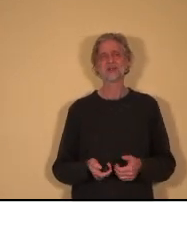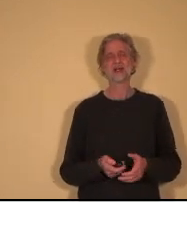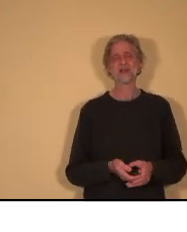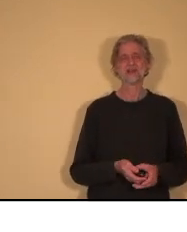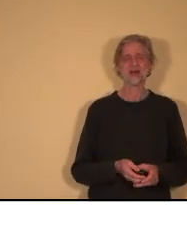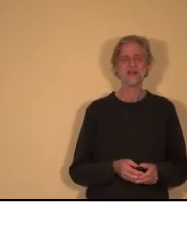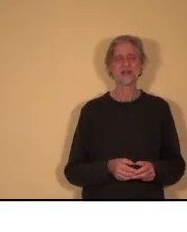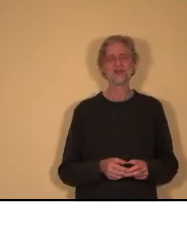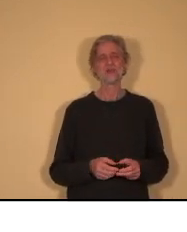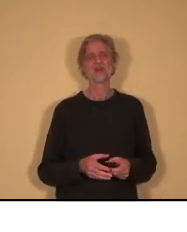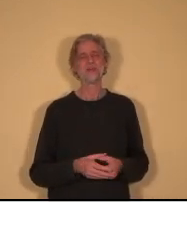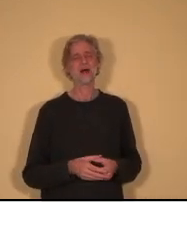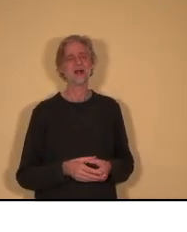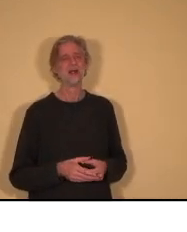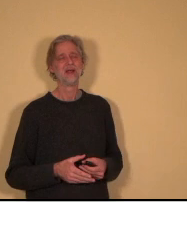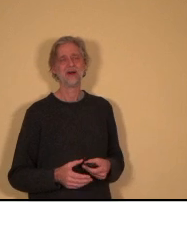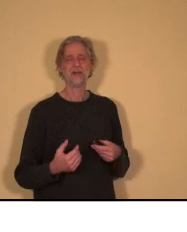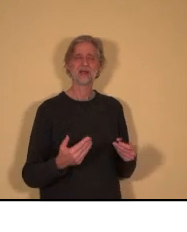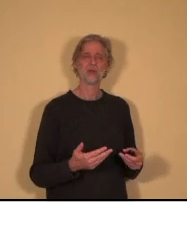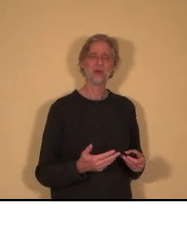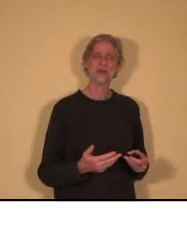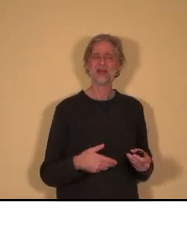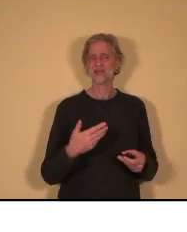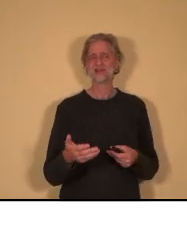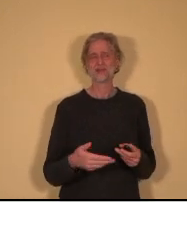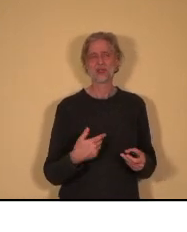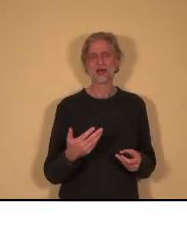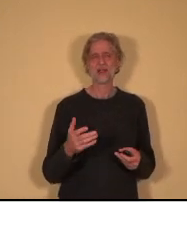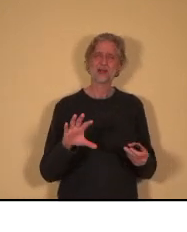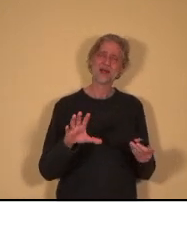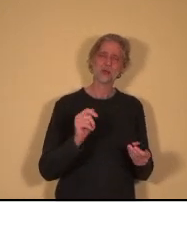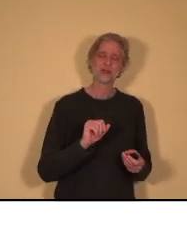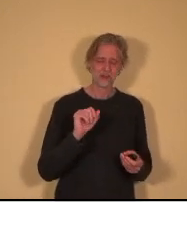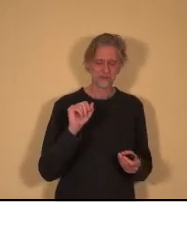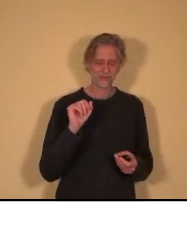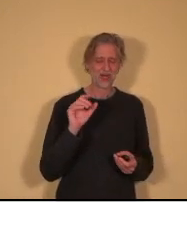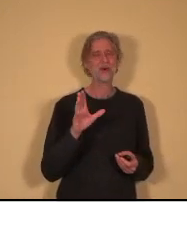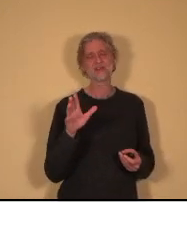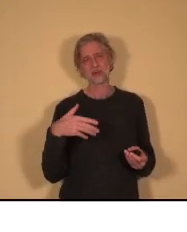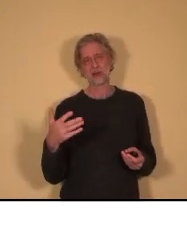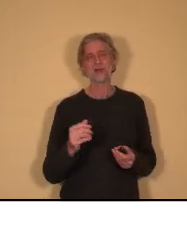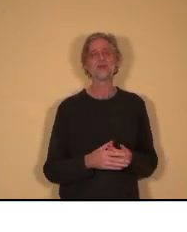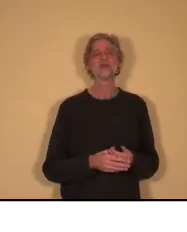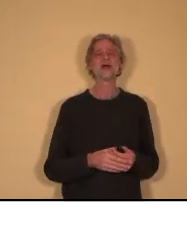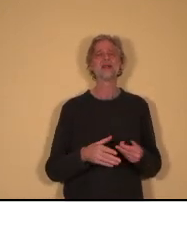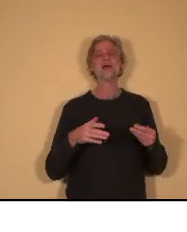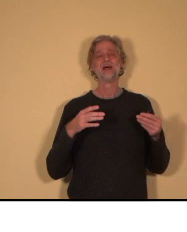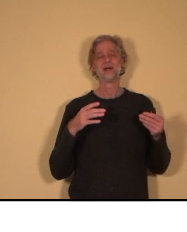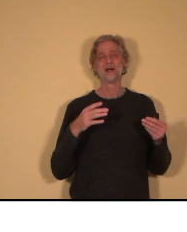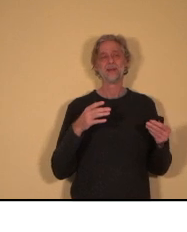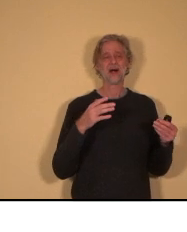ist ganz interessant in diesem Zusammenhang, weil Methanol im Gegensatz zu den anderen, Ameisensäure ist auch eine